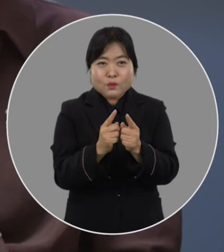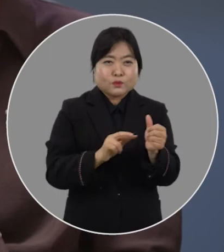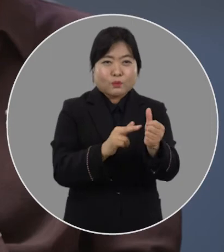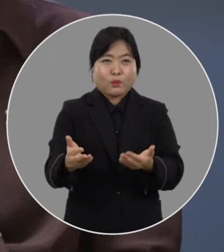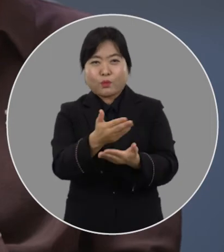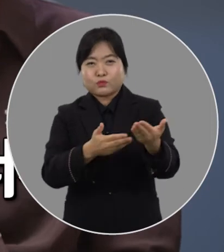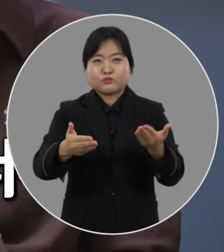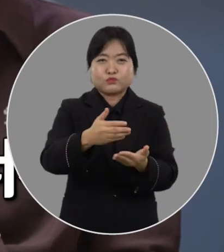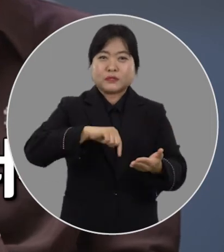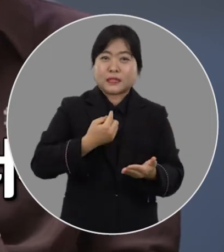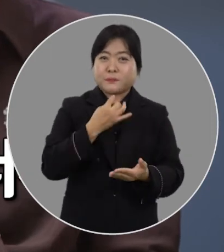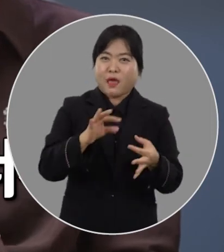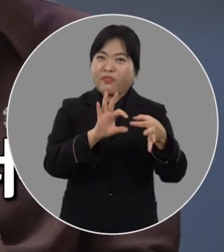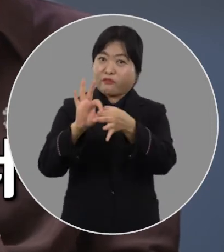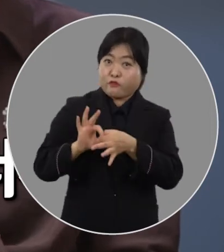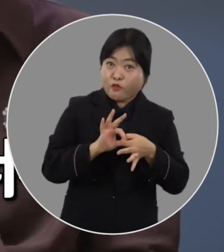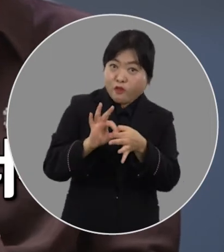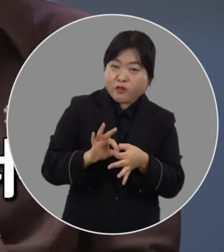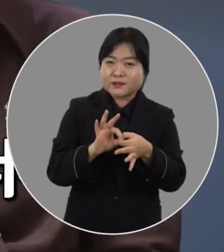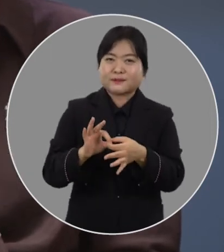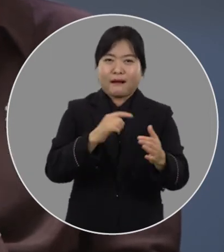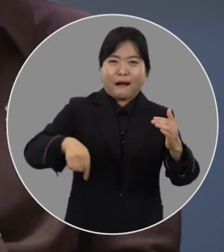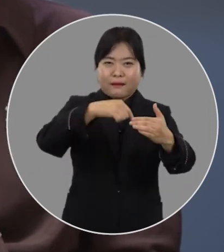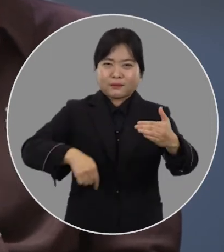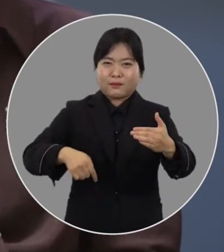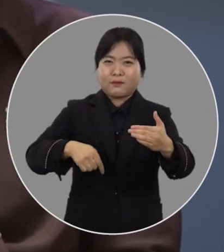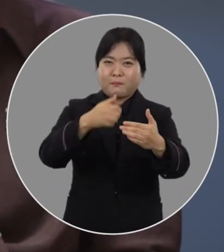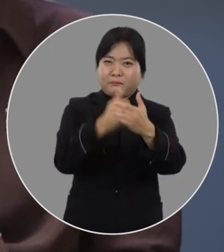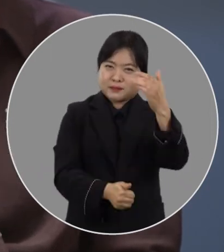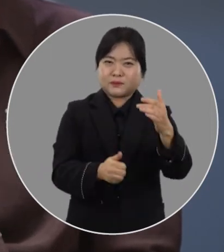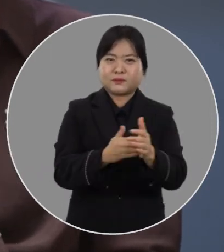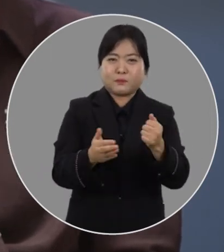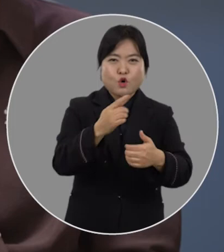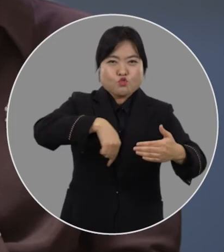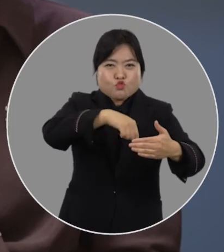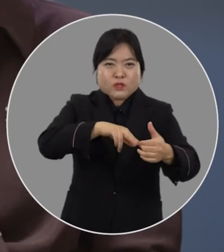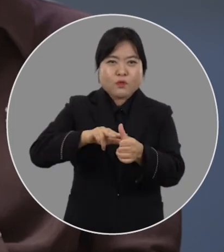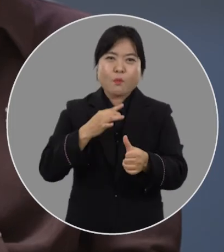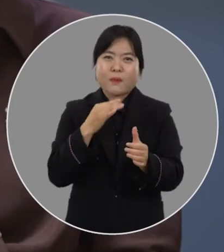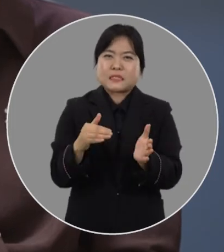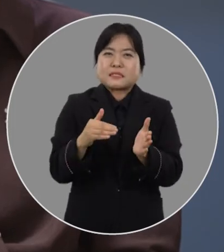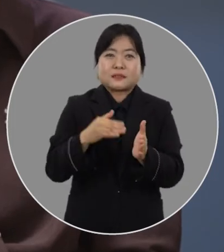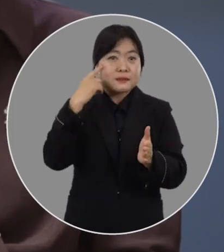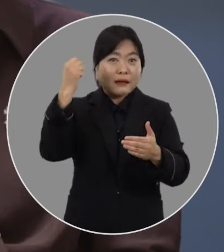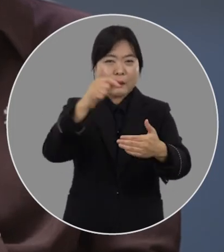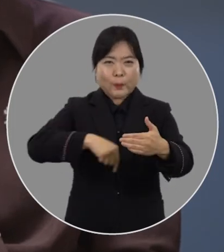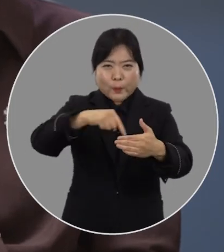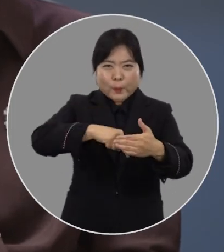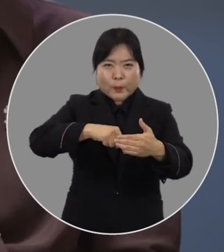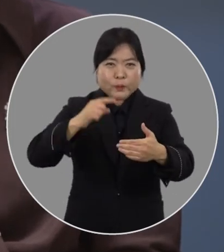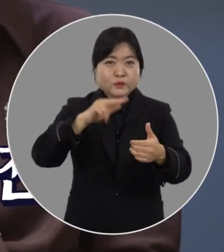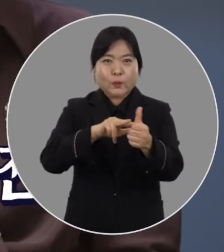정보를 교류하면서 자신들만의 네트워크에 둘러싸여 자신들만의 정보가 모든 것인 양 편향적으로 정보를